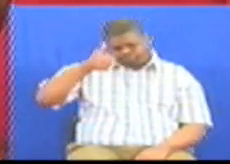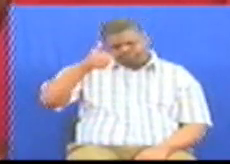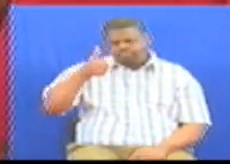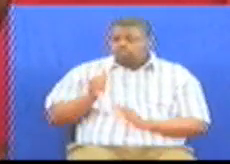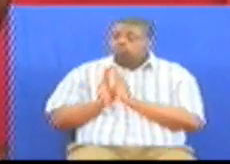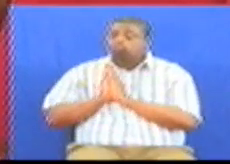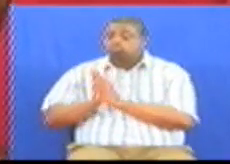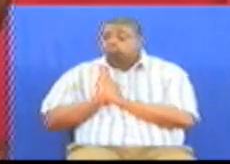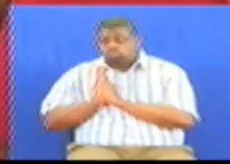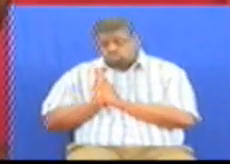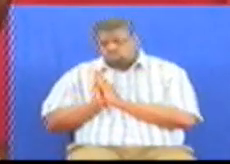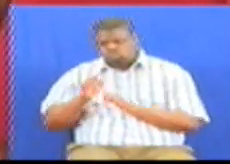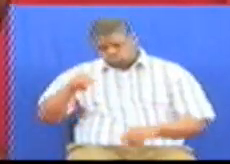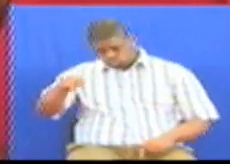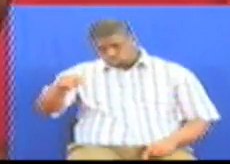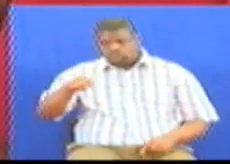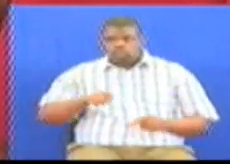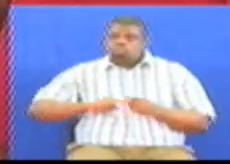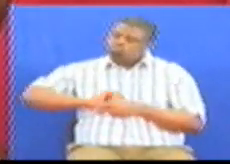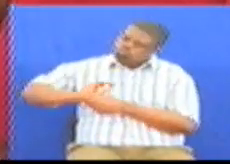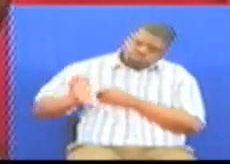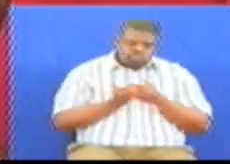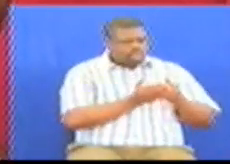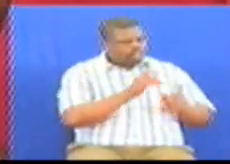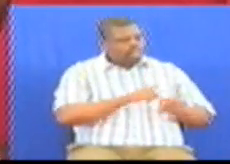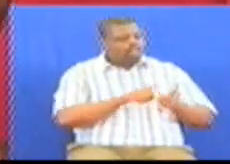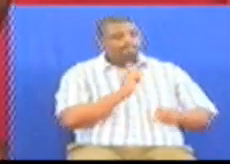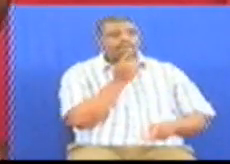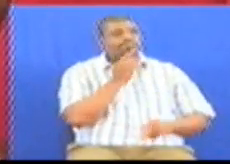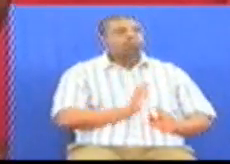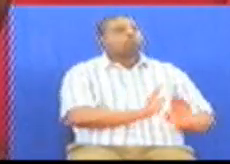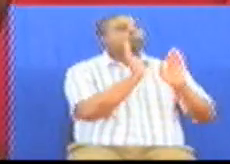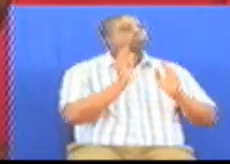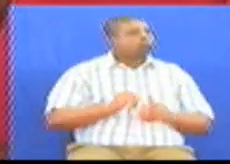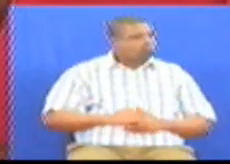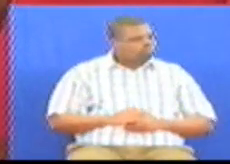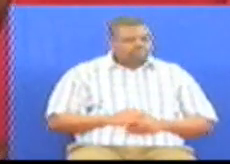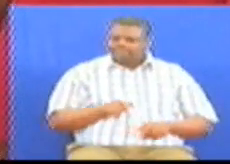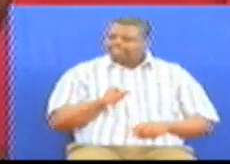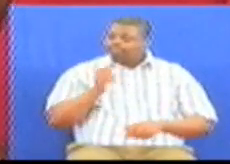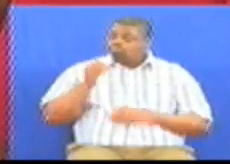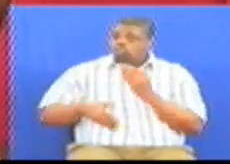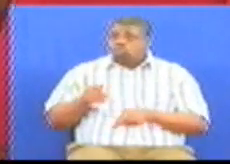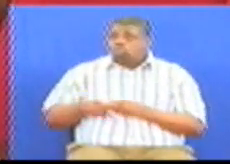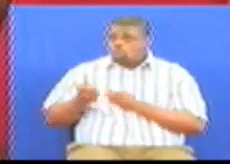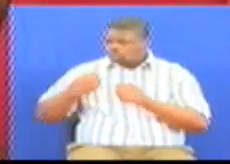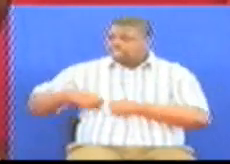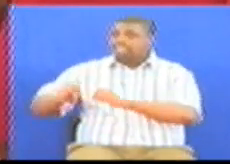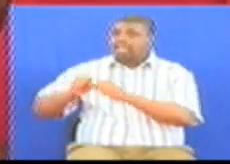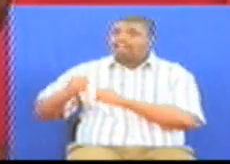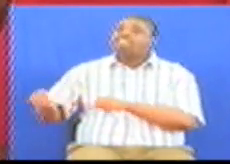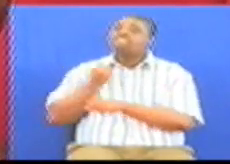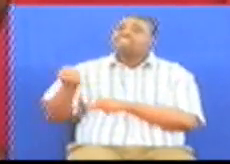Nimshukuru sana, niniombe tu mrudie tena kwenye yale majibu mliyoyatoa, ili hatimaye utekelezaji